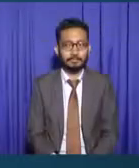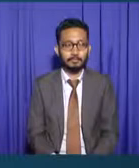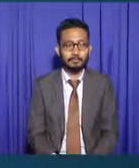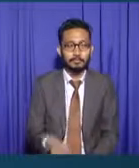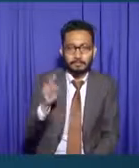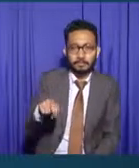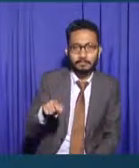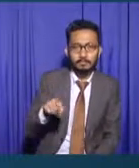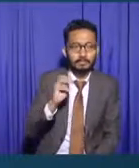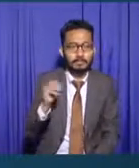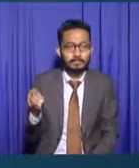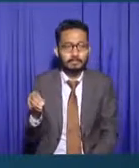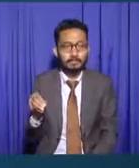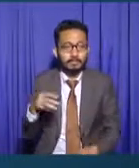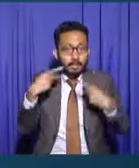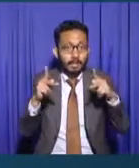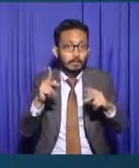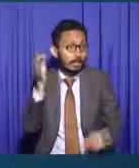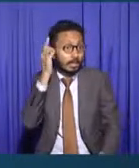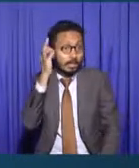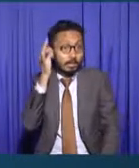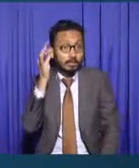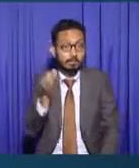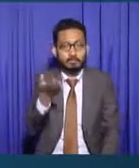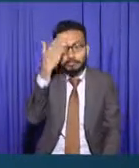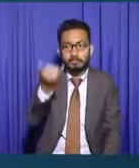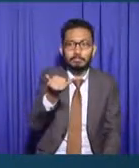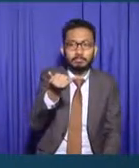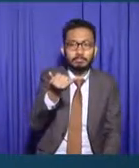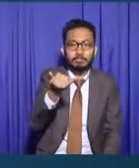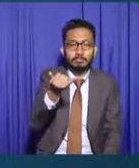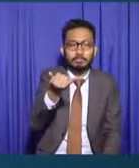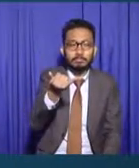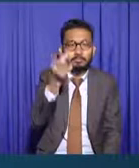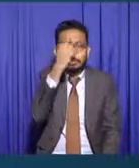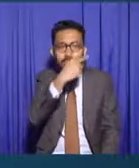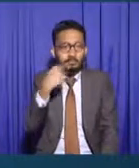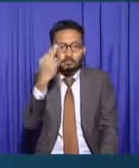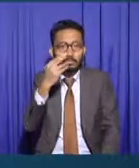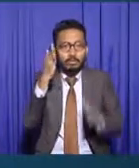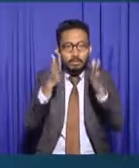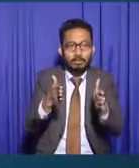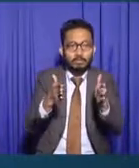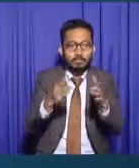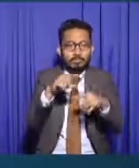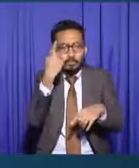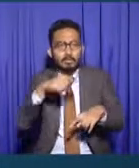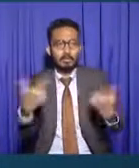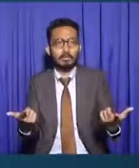mesti murid-murid pernah terpikir Mengapa seseorang berbeda